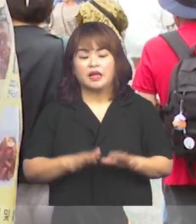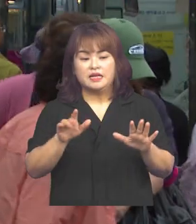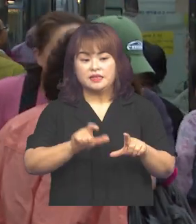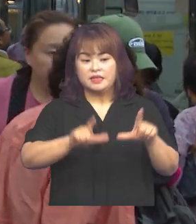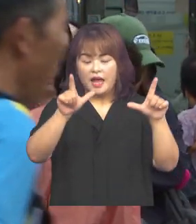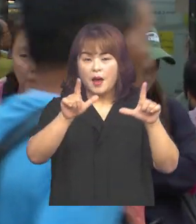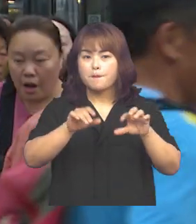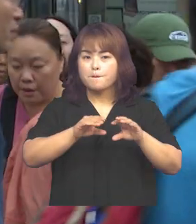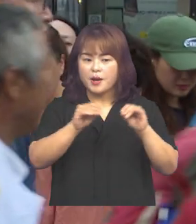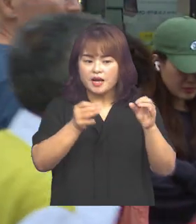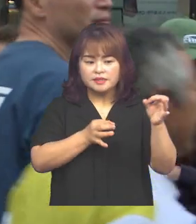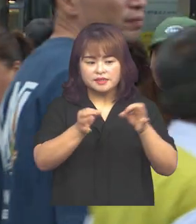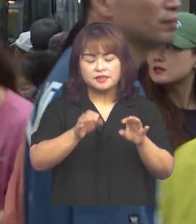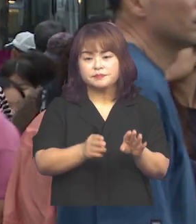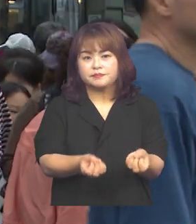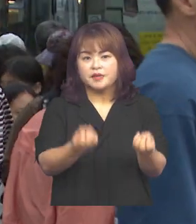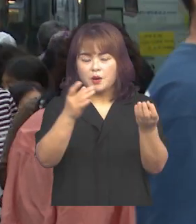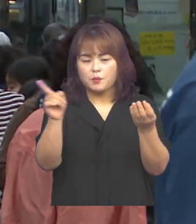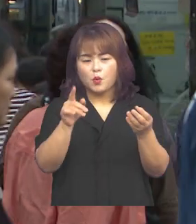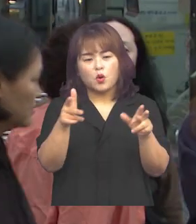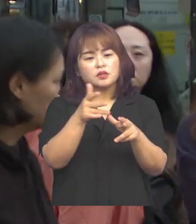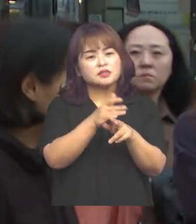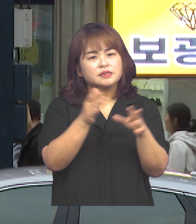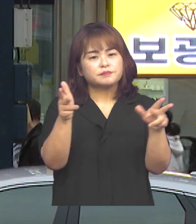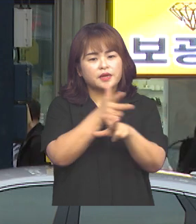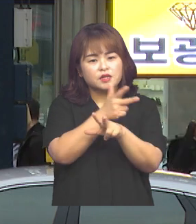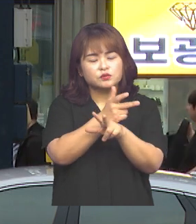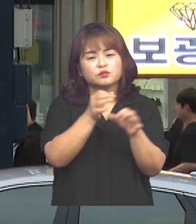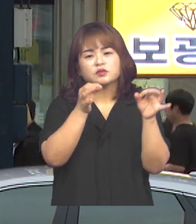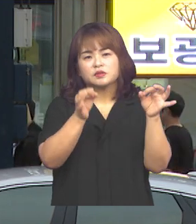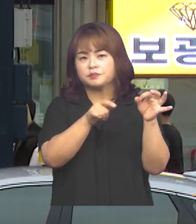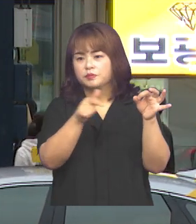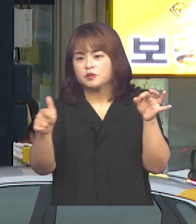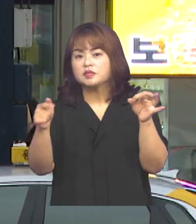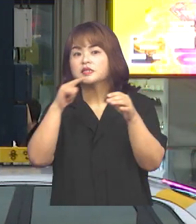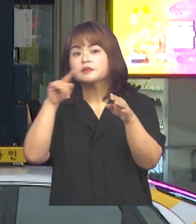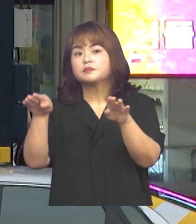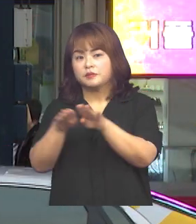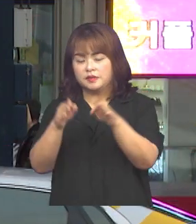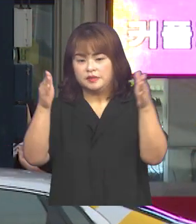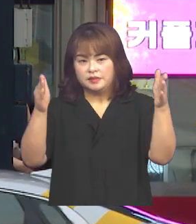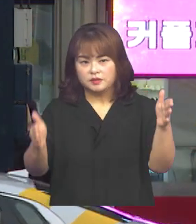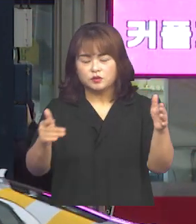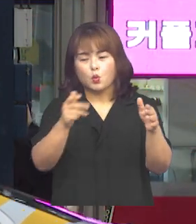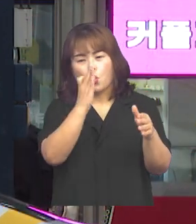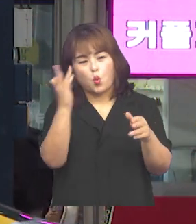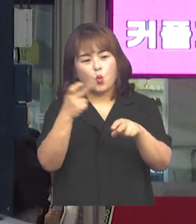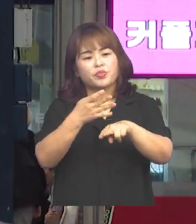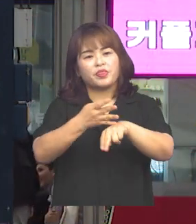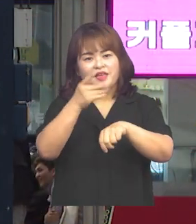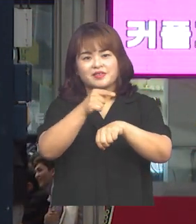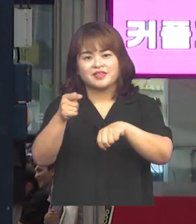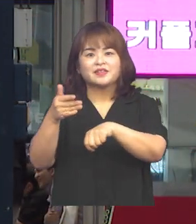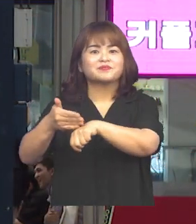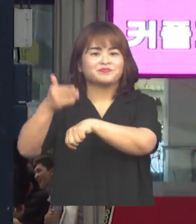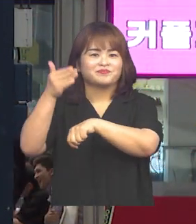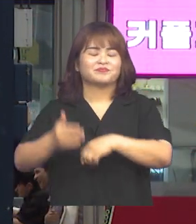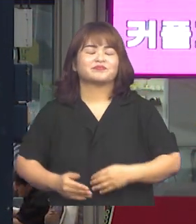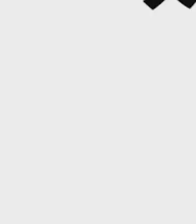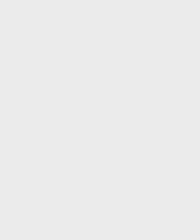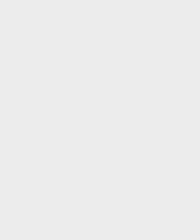이날 개장한 별당마켓은 매주 금요일부터 일요일까지 오후 4시부터 9시까지 운영됩니다.